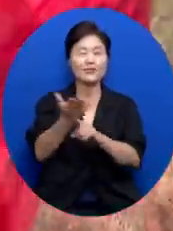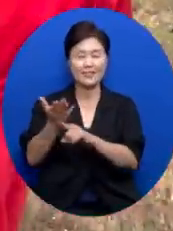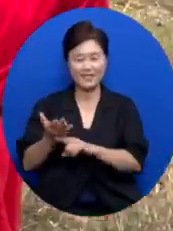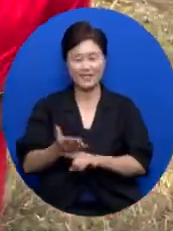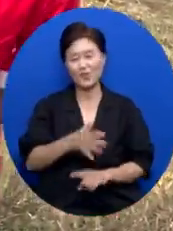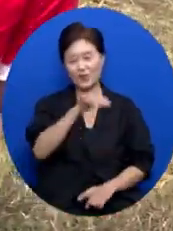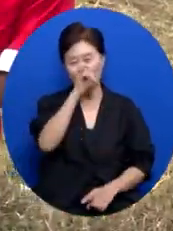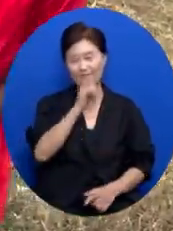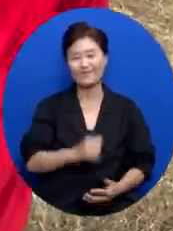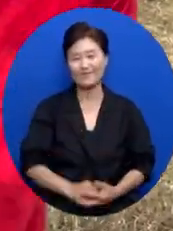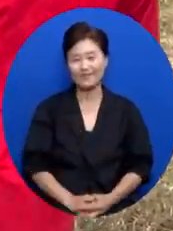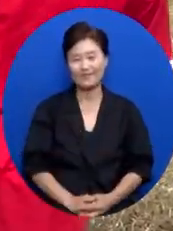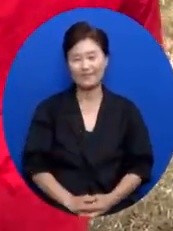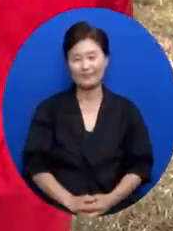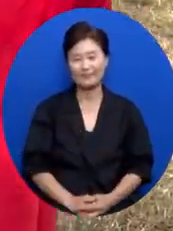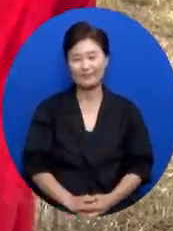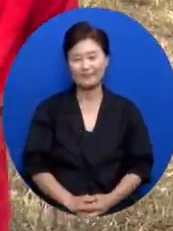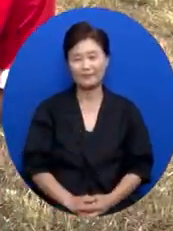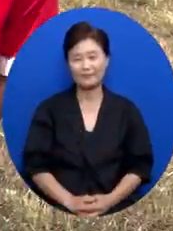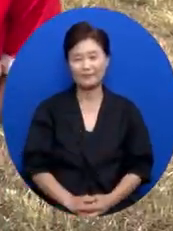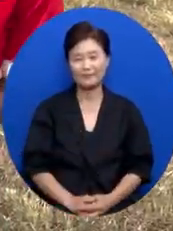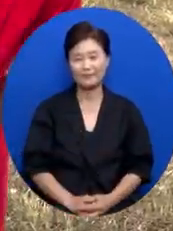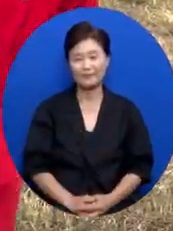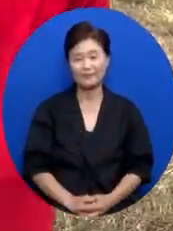있습니다 CTS 뉴스 이영입니다